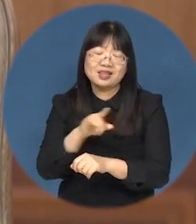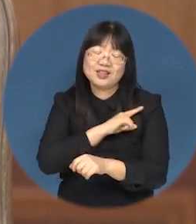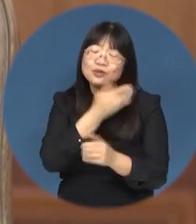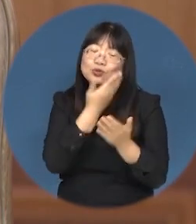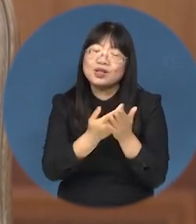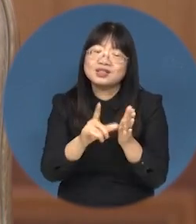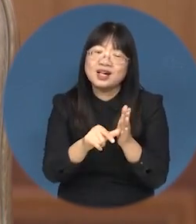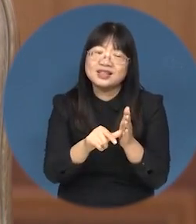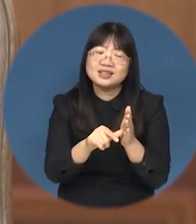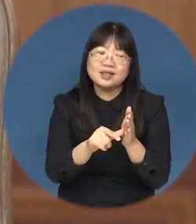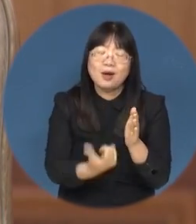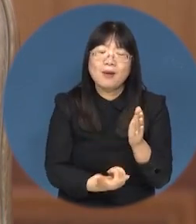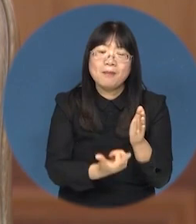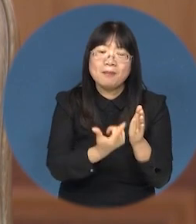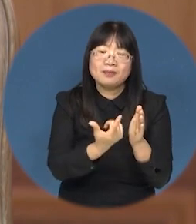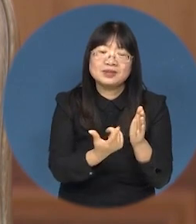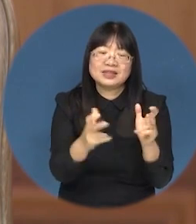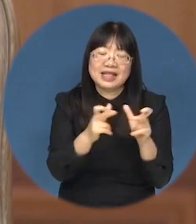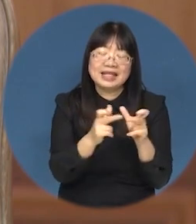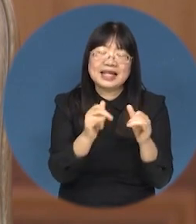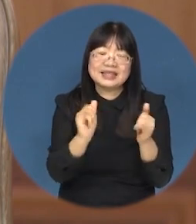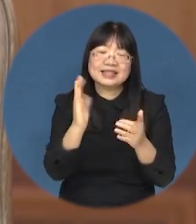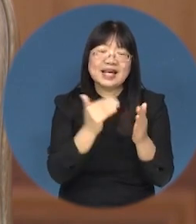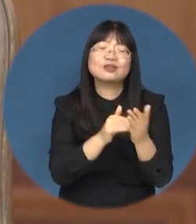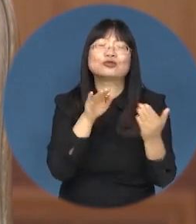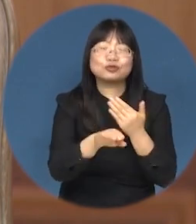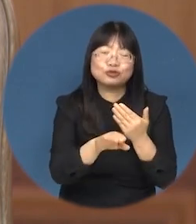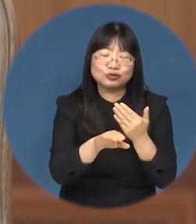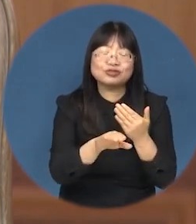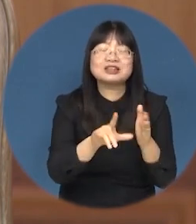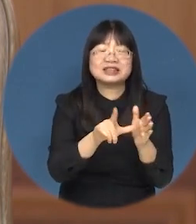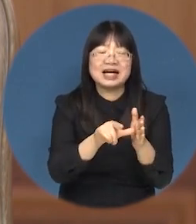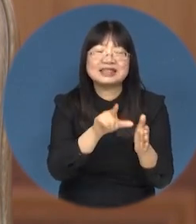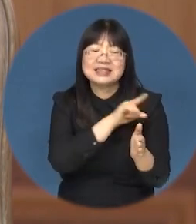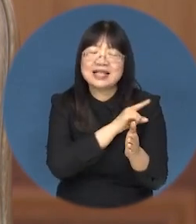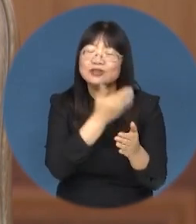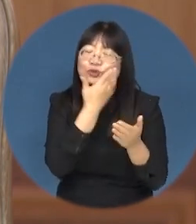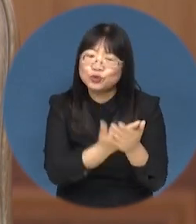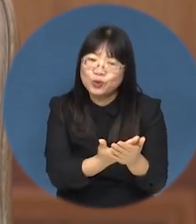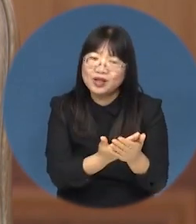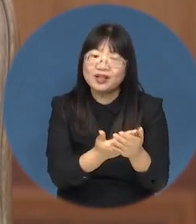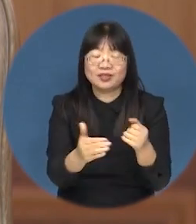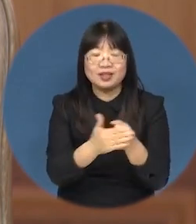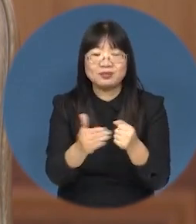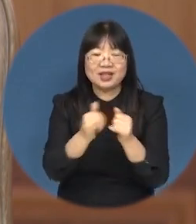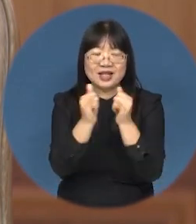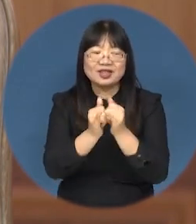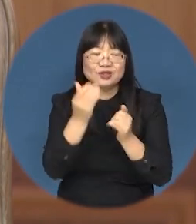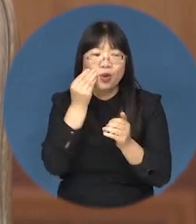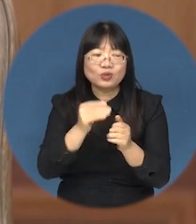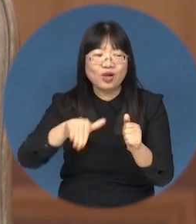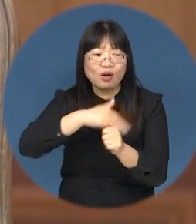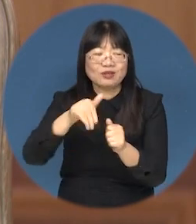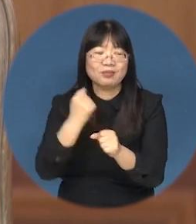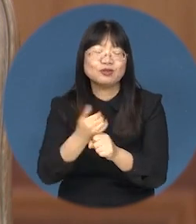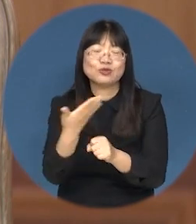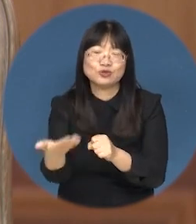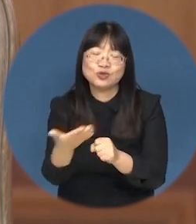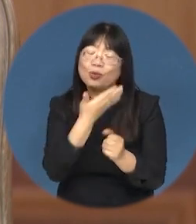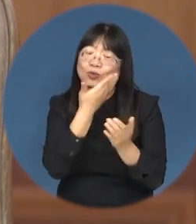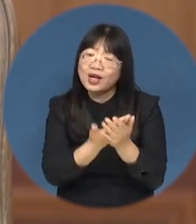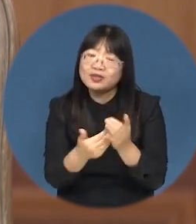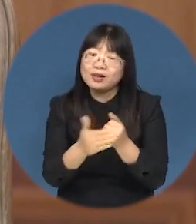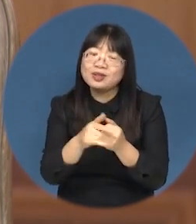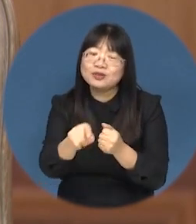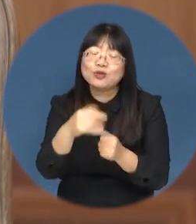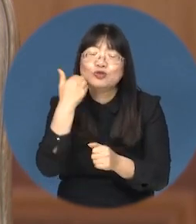중요해요. 중요하죠. 근데 사회에 적응할 수 있는 어떤 그렇죠, 이런 어떤 그렇죠. 여건을 만들어야 되니까 이제 그런 것을 좀 해결할 수 있는 게